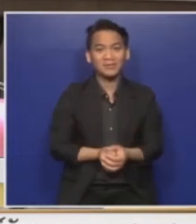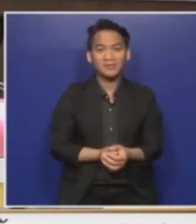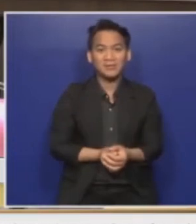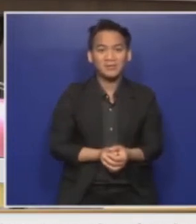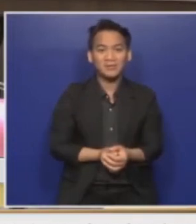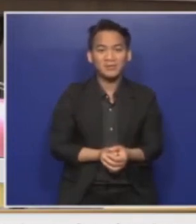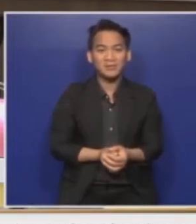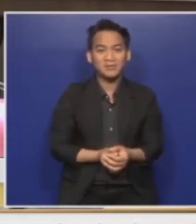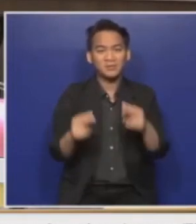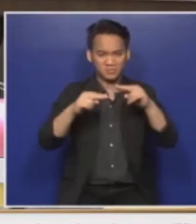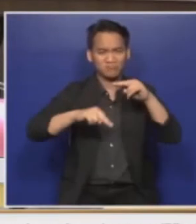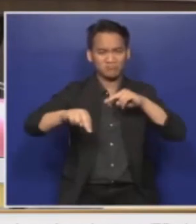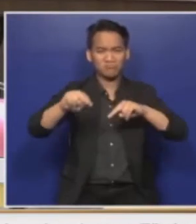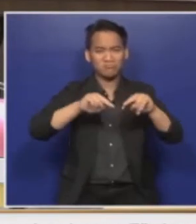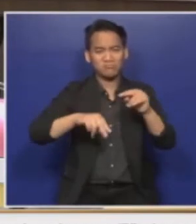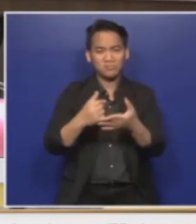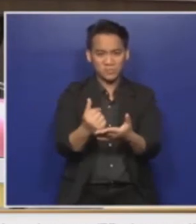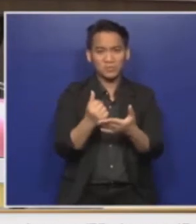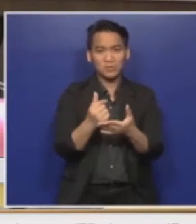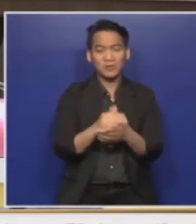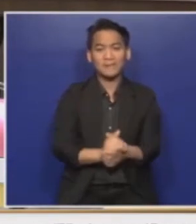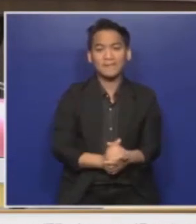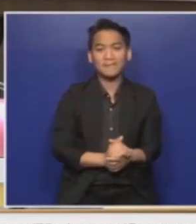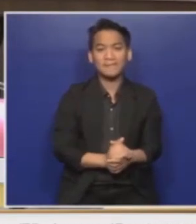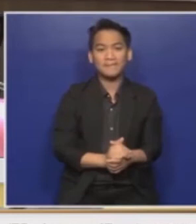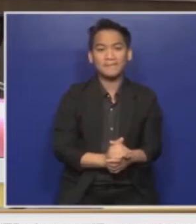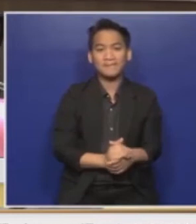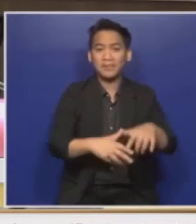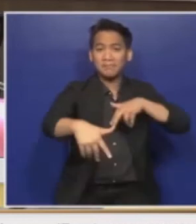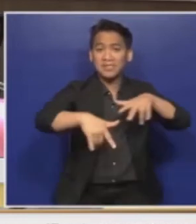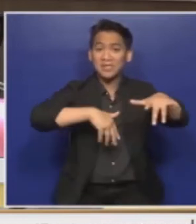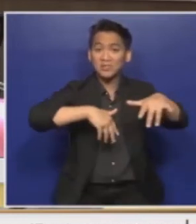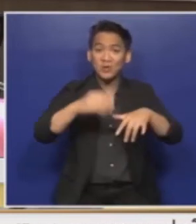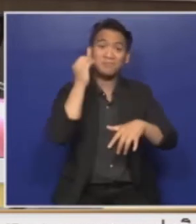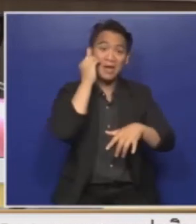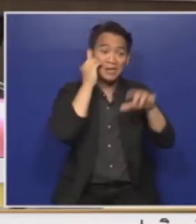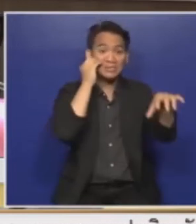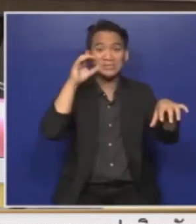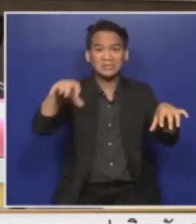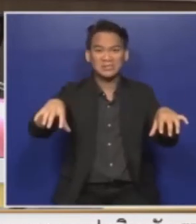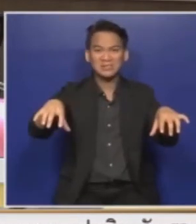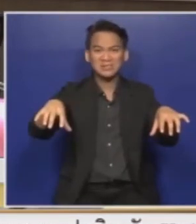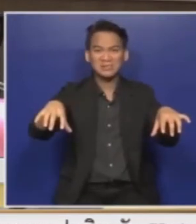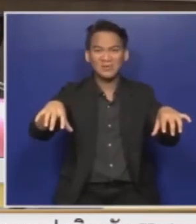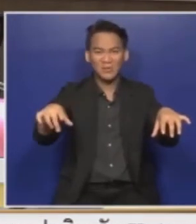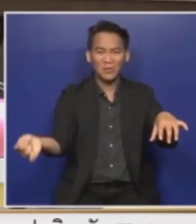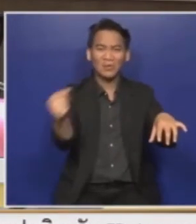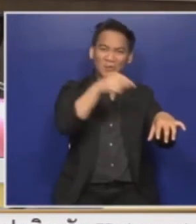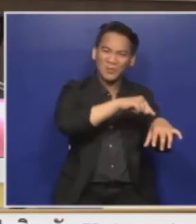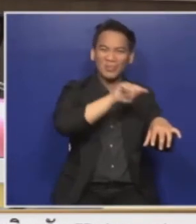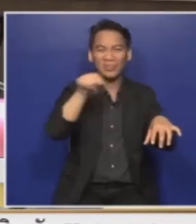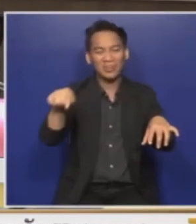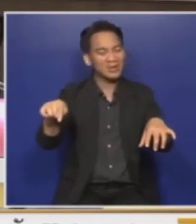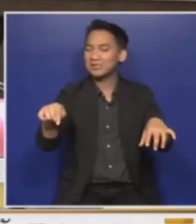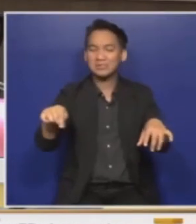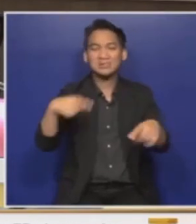สำรวจออกแบบด้วยนะครับพี่น้อง 2 2ตำบลนะครับก็ไปมาหาสู่กันลำบากมากนะครับก็ช่วงฤดูฝนก็